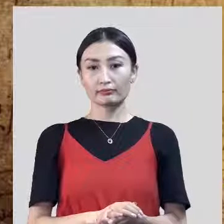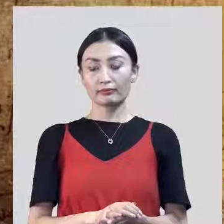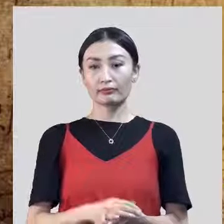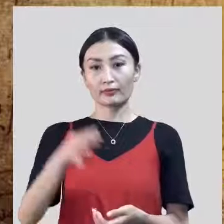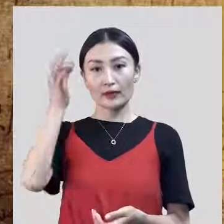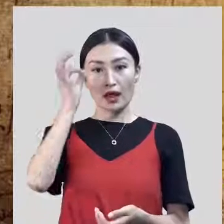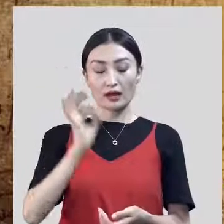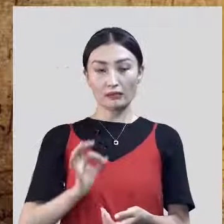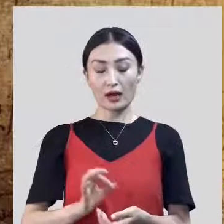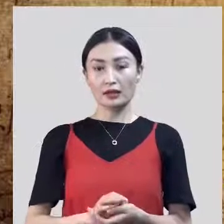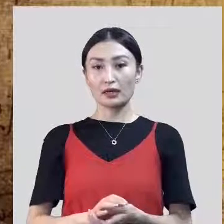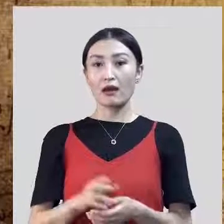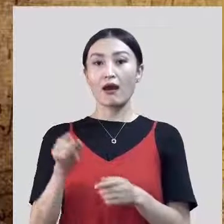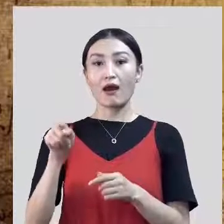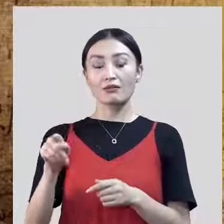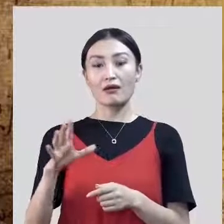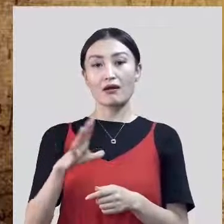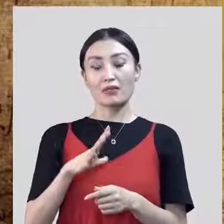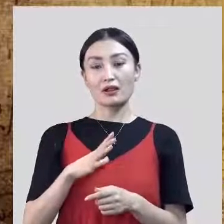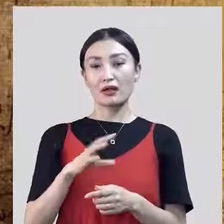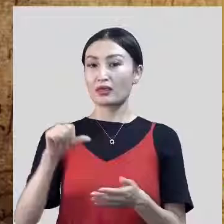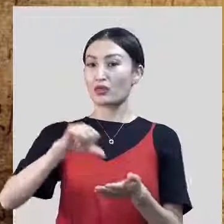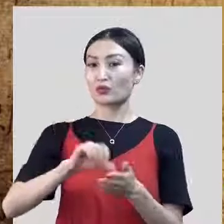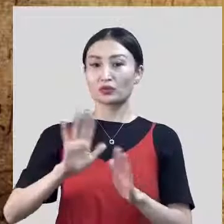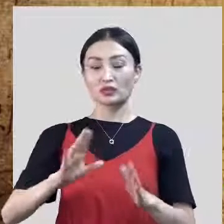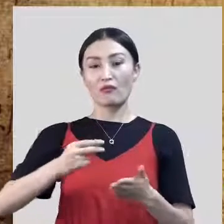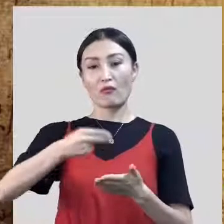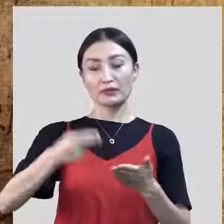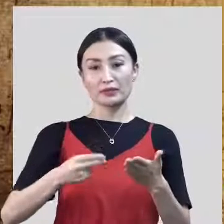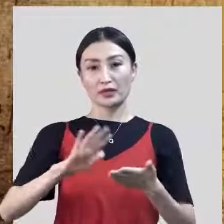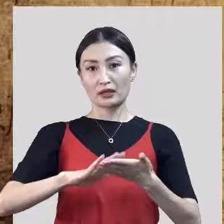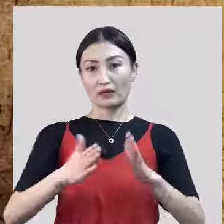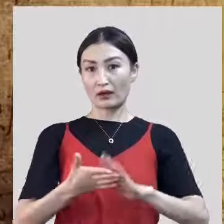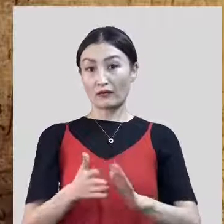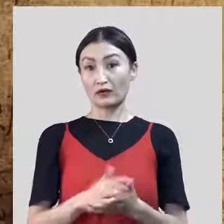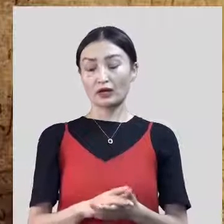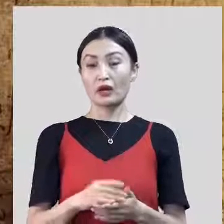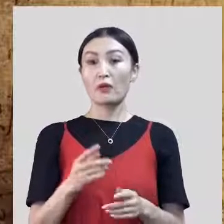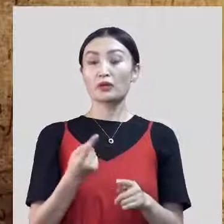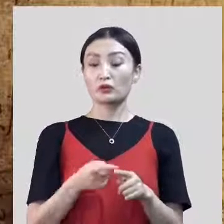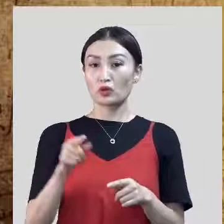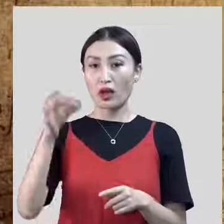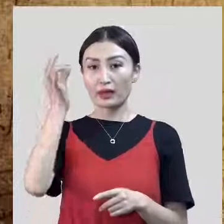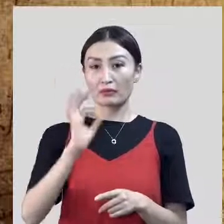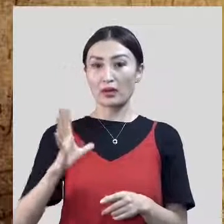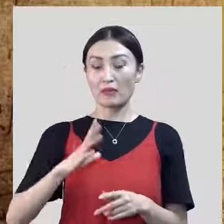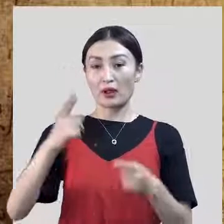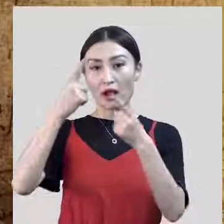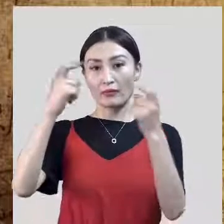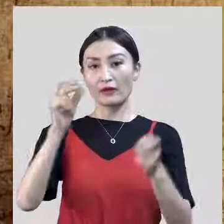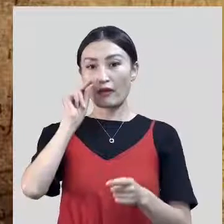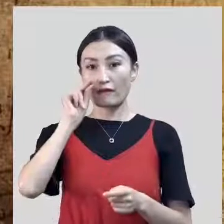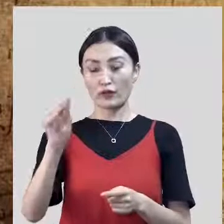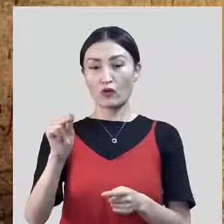германия так как она не участвовала в подписании договора потому что германия была объявлена